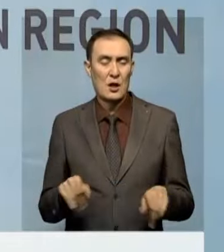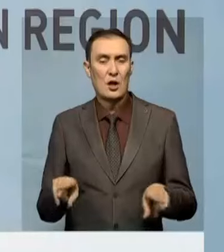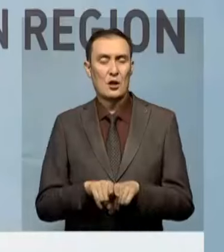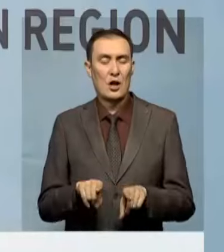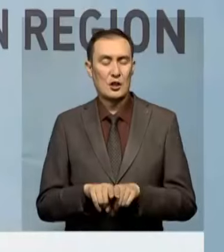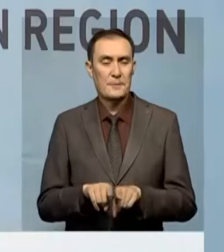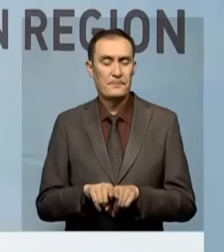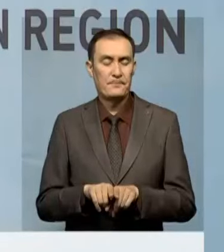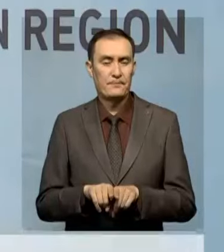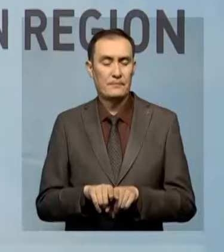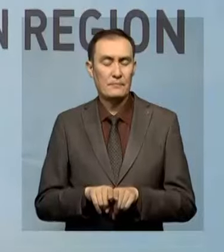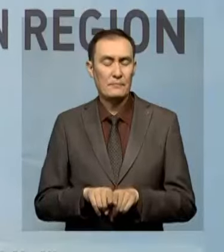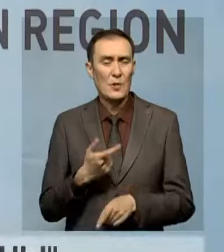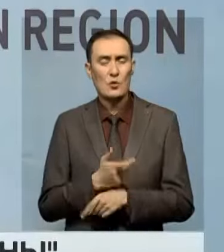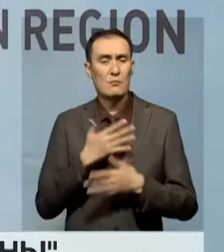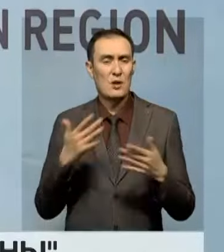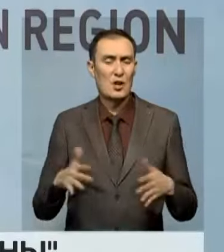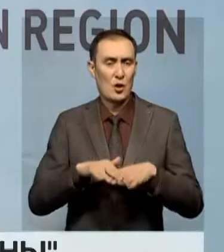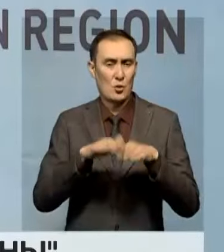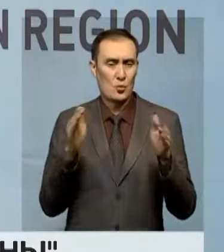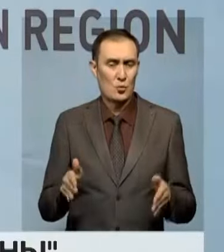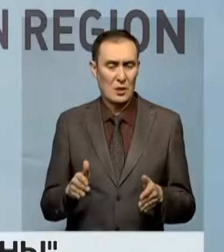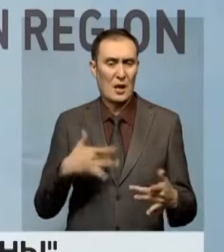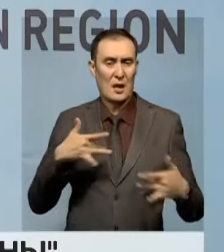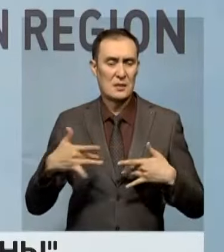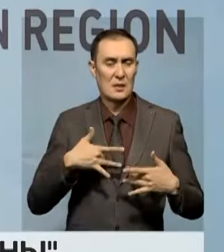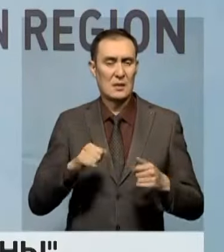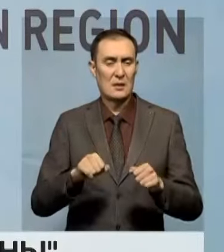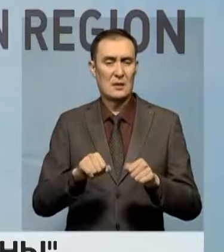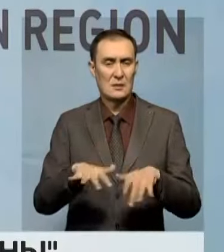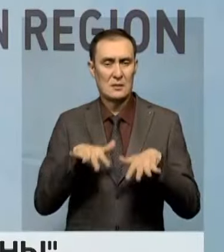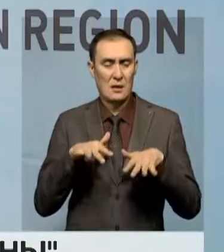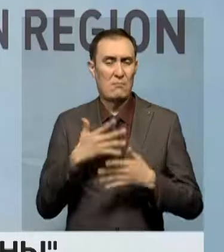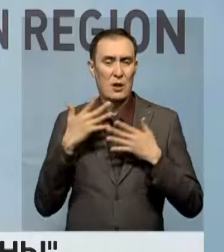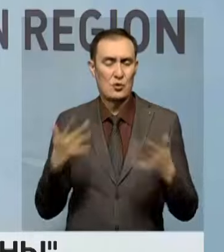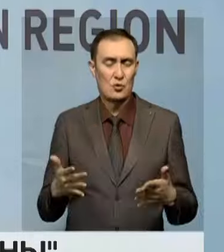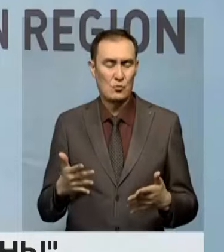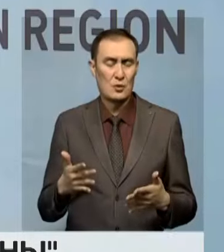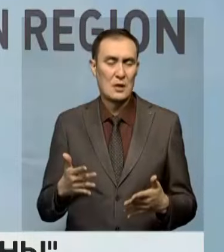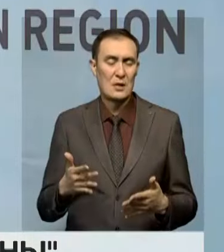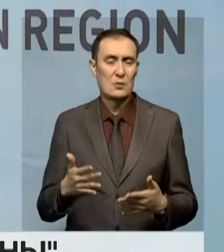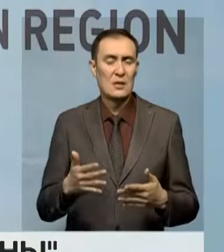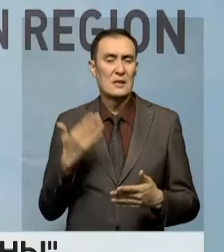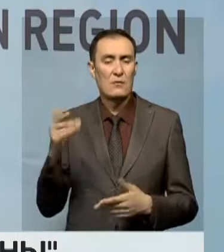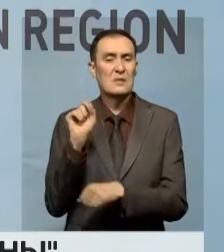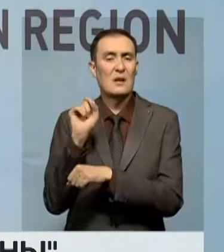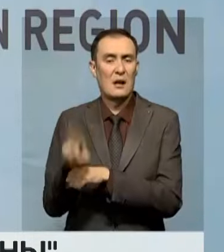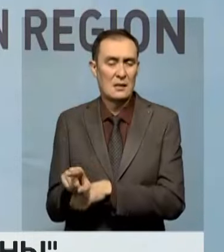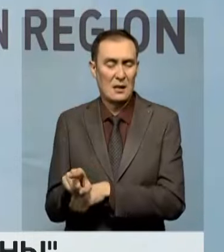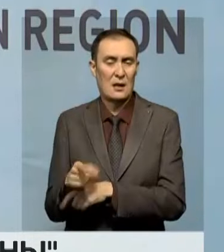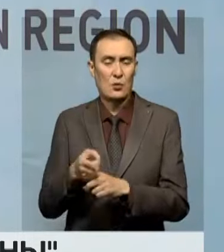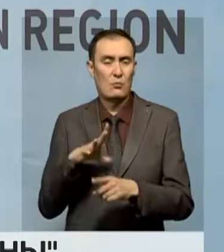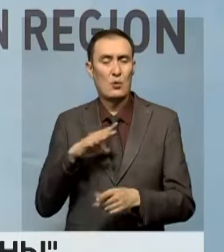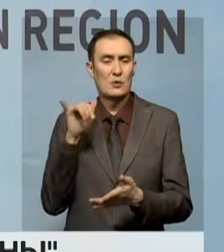этого, очень большая юрта, как бы концертный зал. Мы устанавливаем большую юрту. Мы специально его заказали, которая